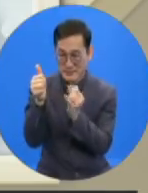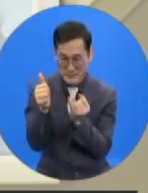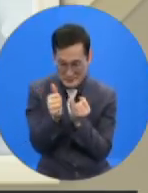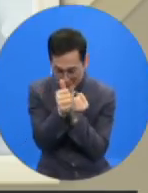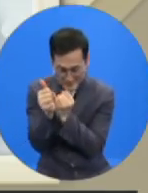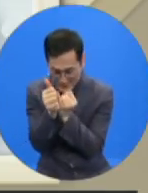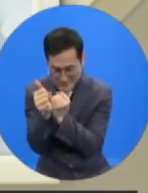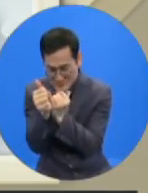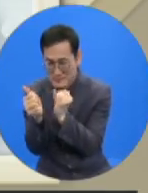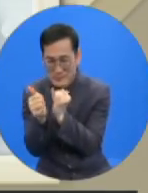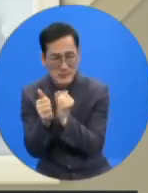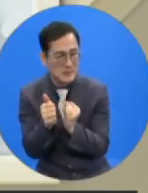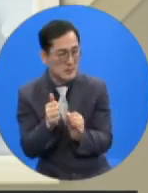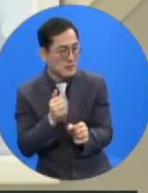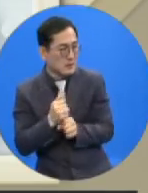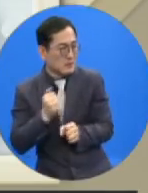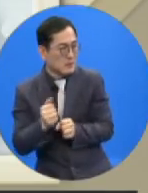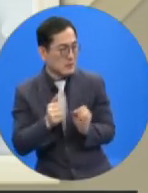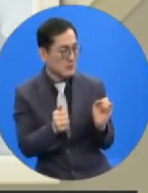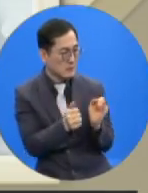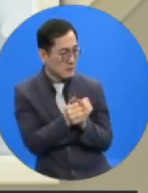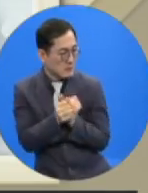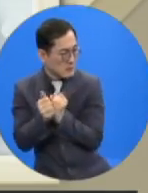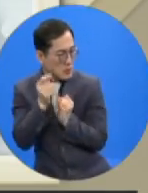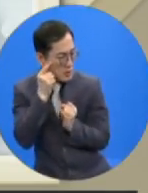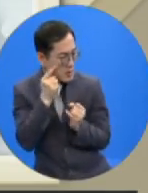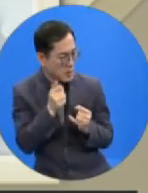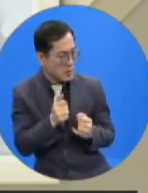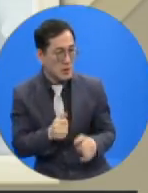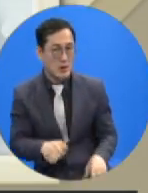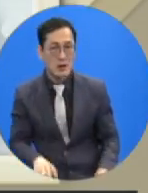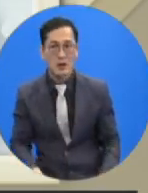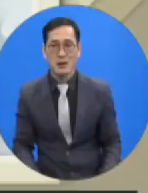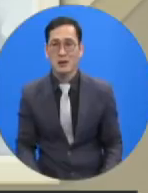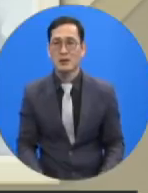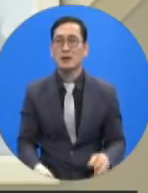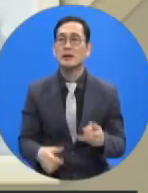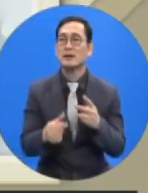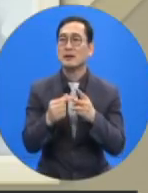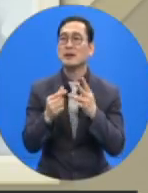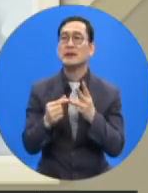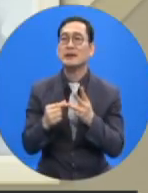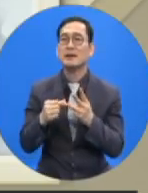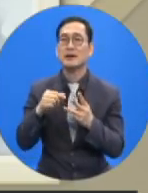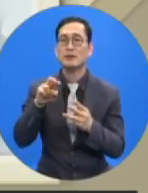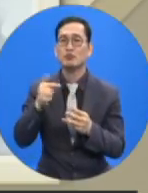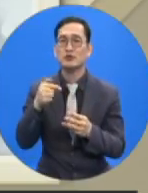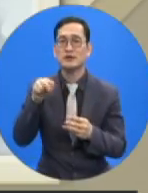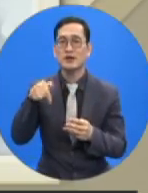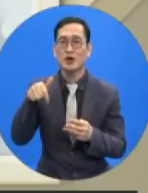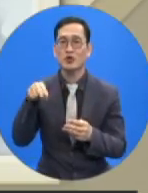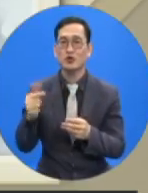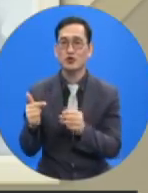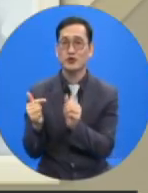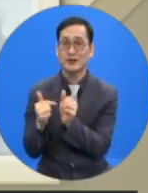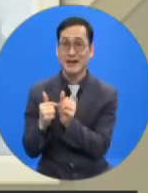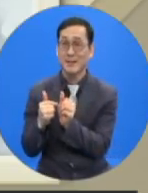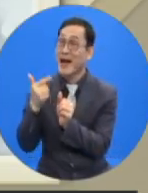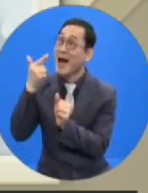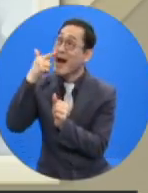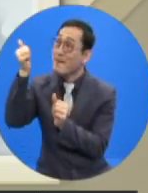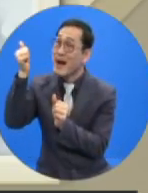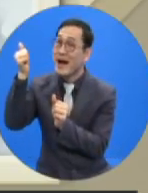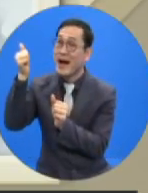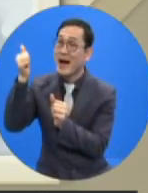황당. 옆에 있는 통합당 사람들도 당황. 그리고 문석규 씨가 결국 아빠 찬스를 썼다라는 기사도 나왔습니다.